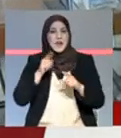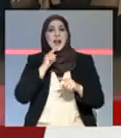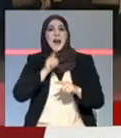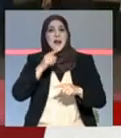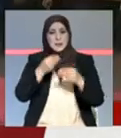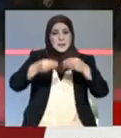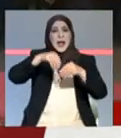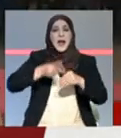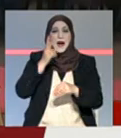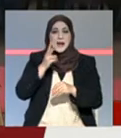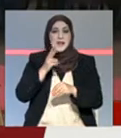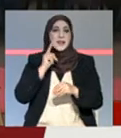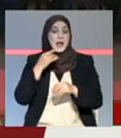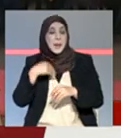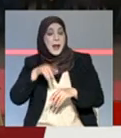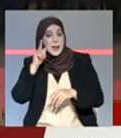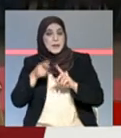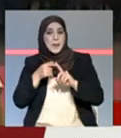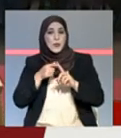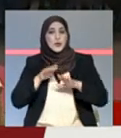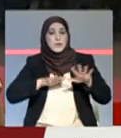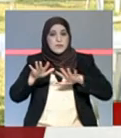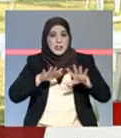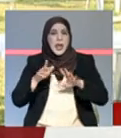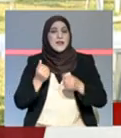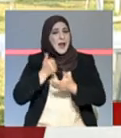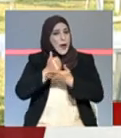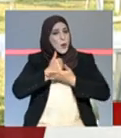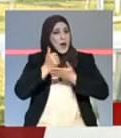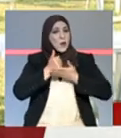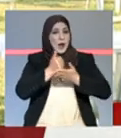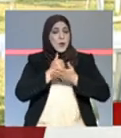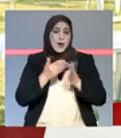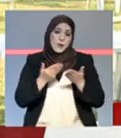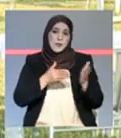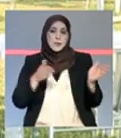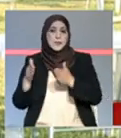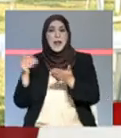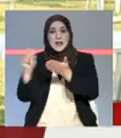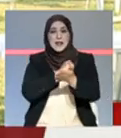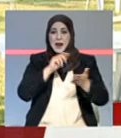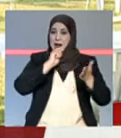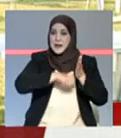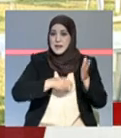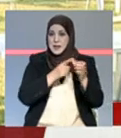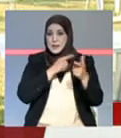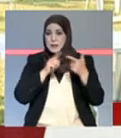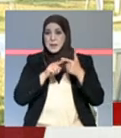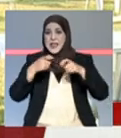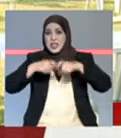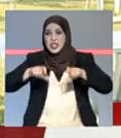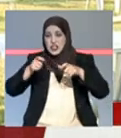لم تصاحبه أي إجراءات دعم ومساندة. طرح الخطايا، طرح الشيكات،